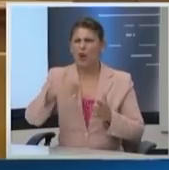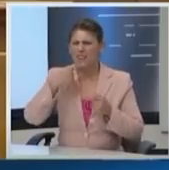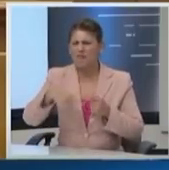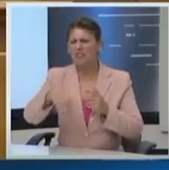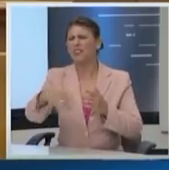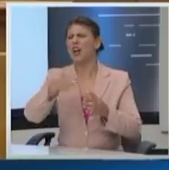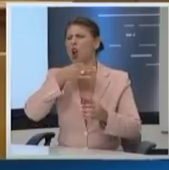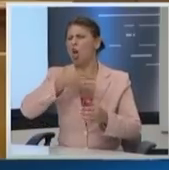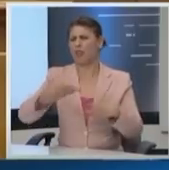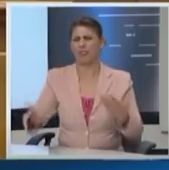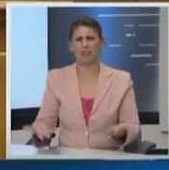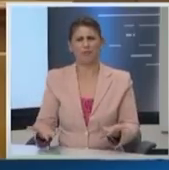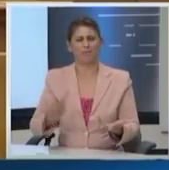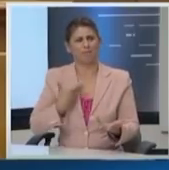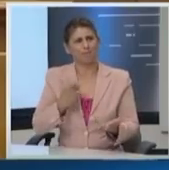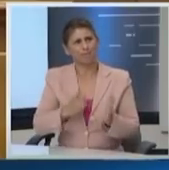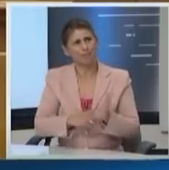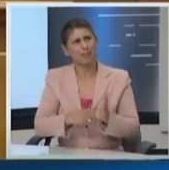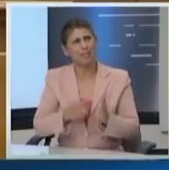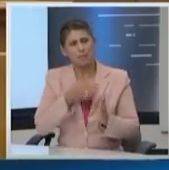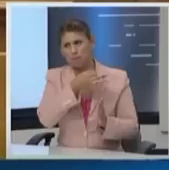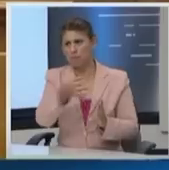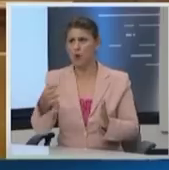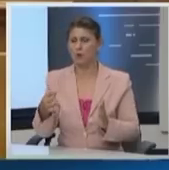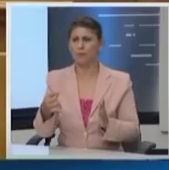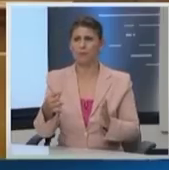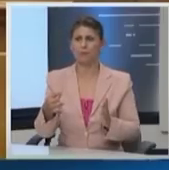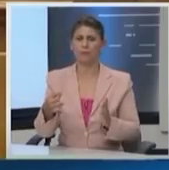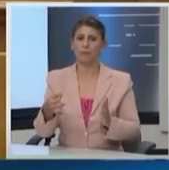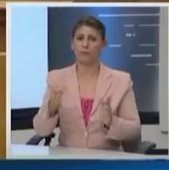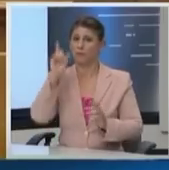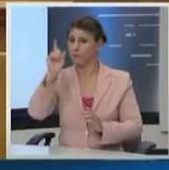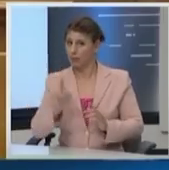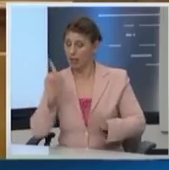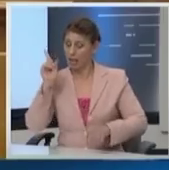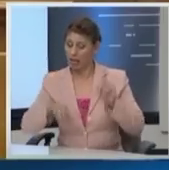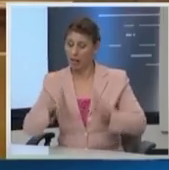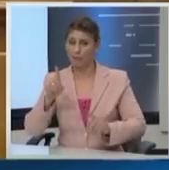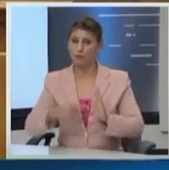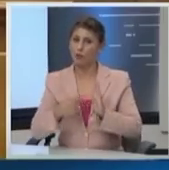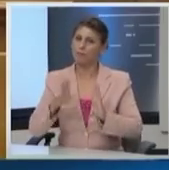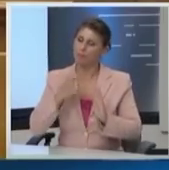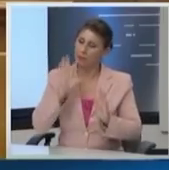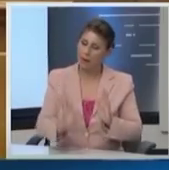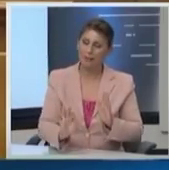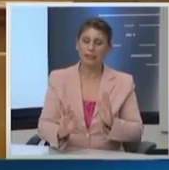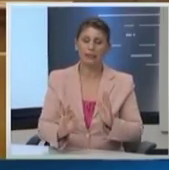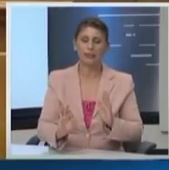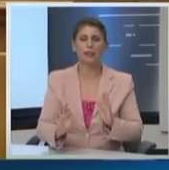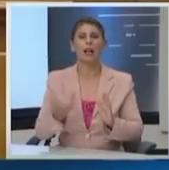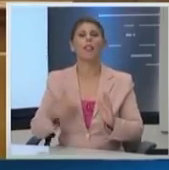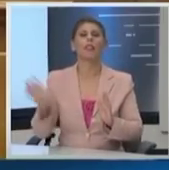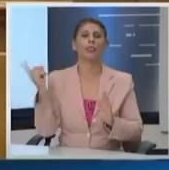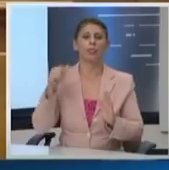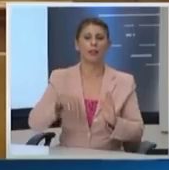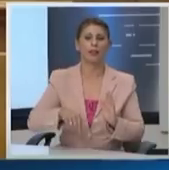υβρεολόγιο. Οφείλω να πω ότι ορισμένες φορές, διότι πραγματικά δεν